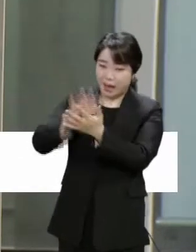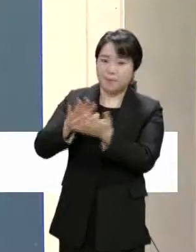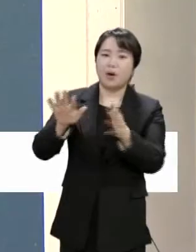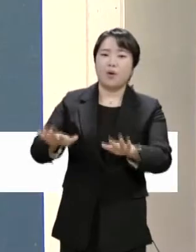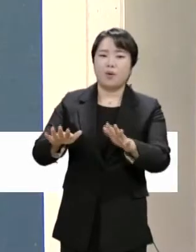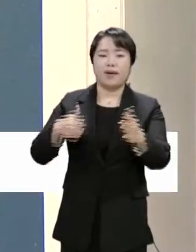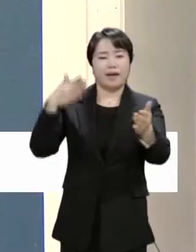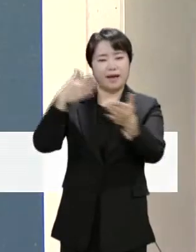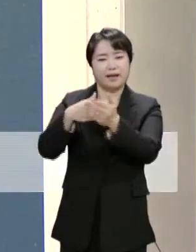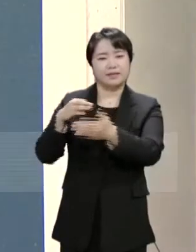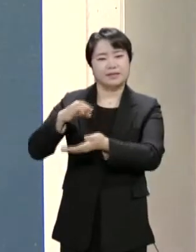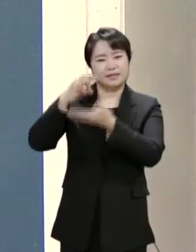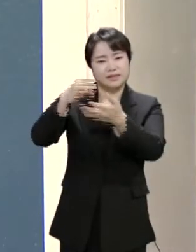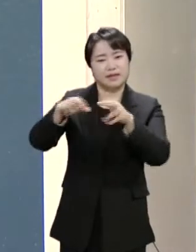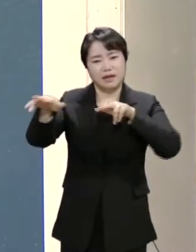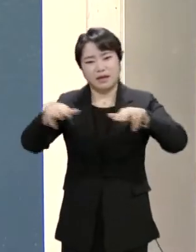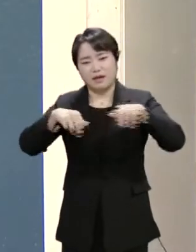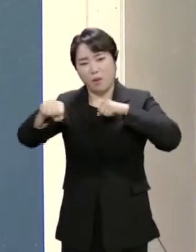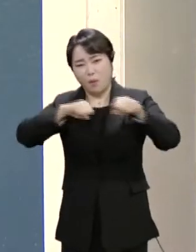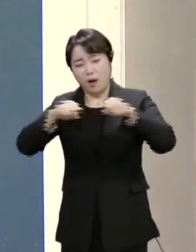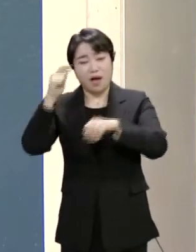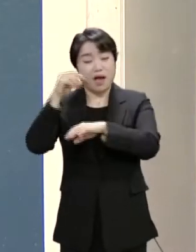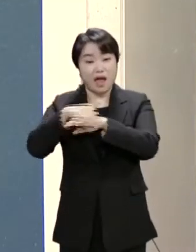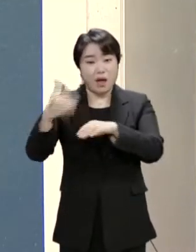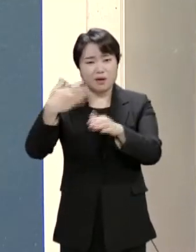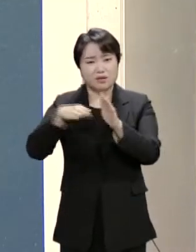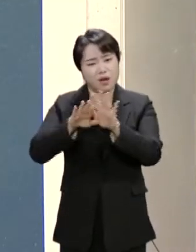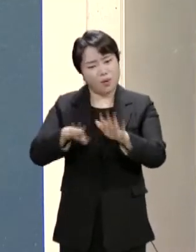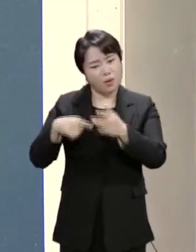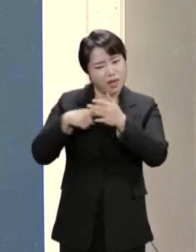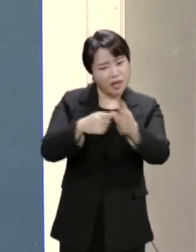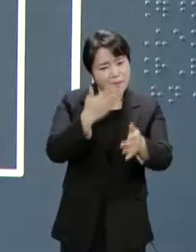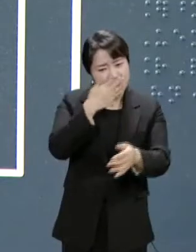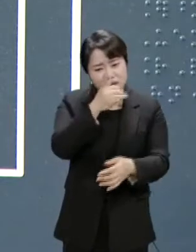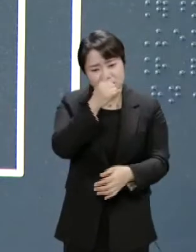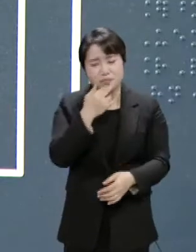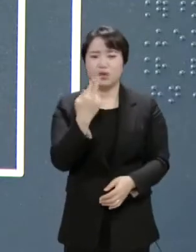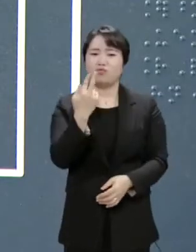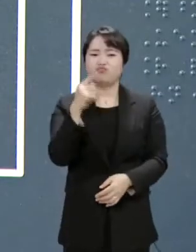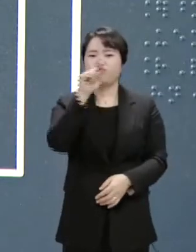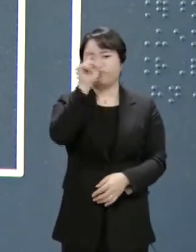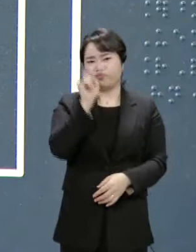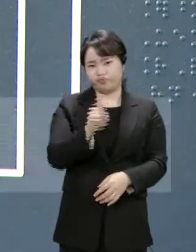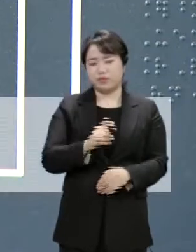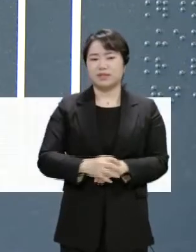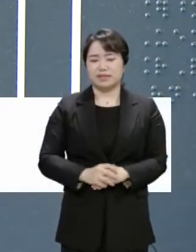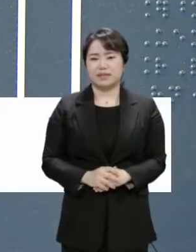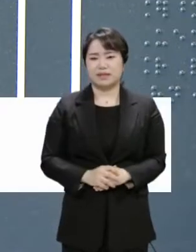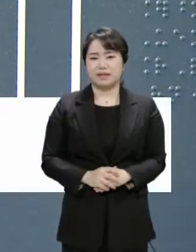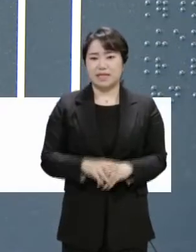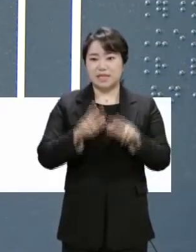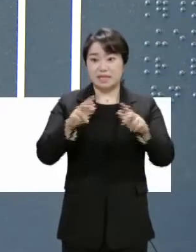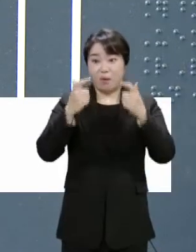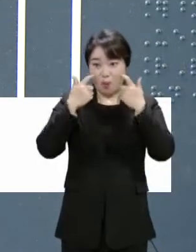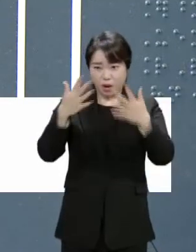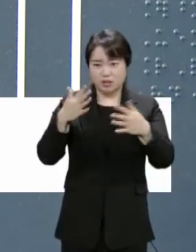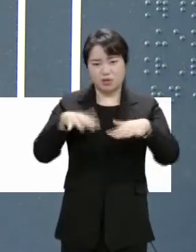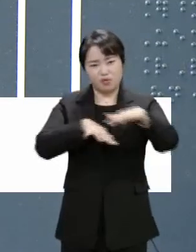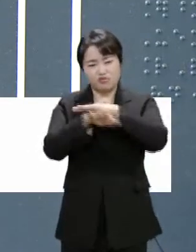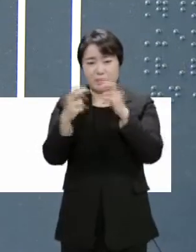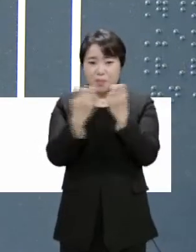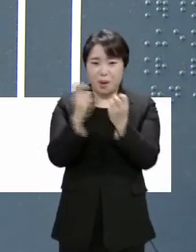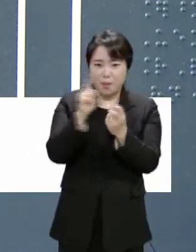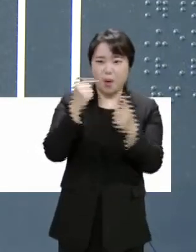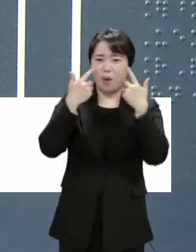운영할 계획이지만 이후의 추진 여부는 미지수입니다. 이제 그거를 아직 뭐 어떻게 운영할지에 대해서는